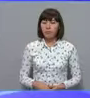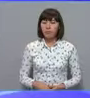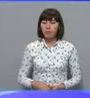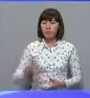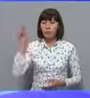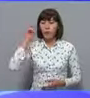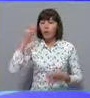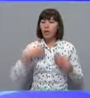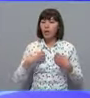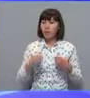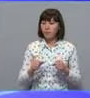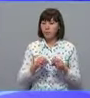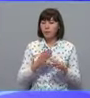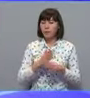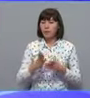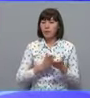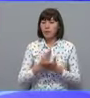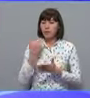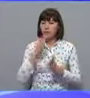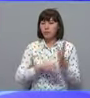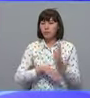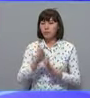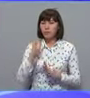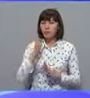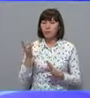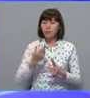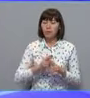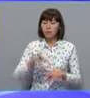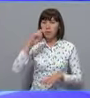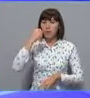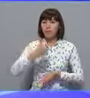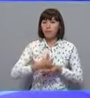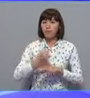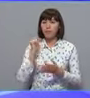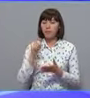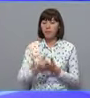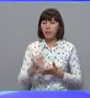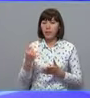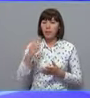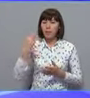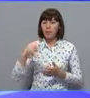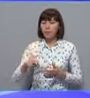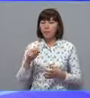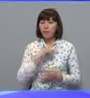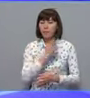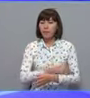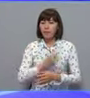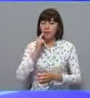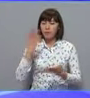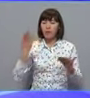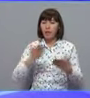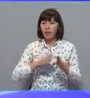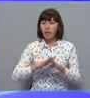Білім мен денсаулық саласындағы қызмет сапасы жоғары болу тиіс. Бұл елбасының тапсырмасы. Тұңғыш президенттің пәрмені Шымкентті қалай